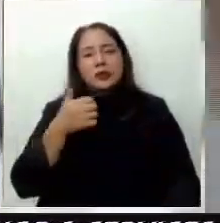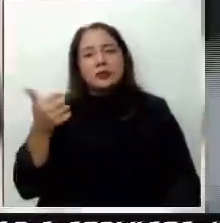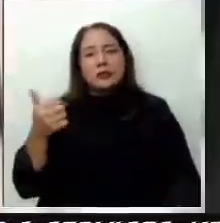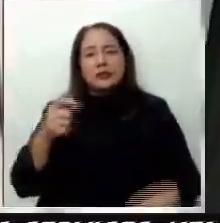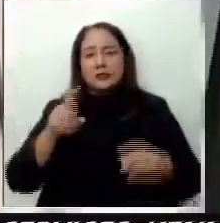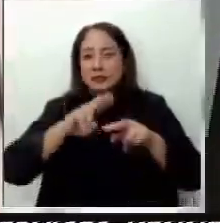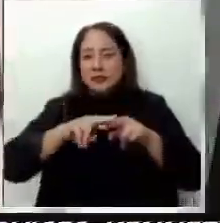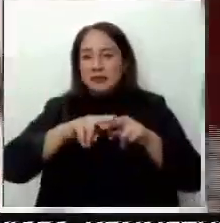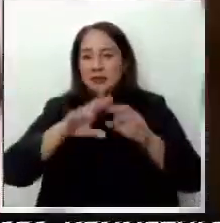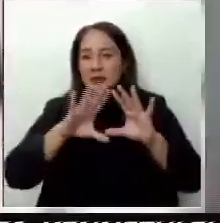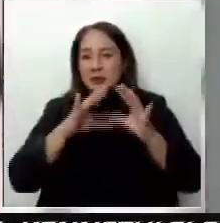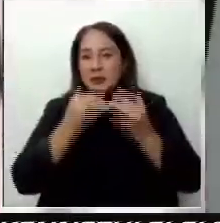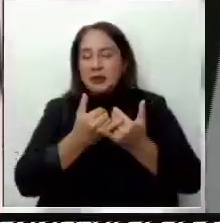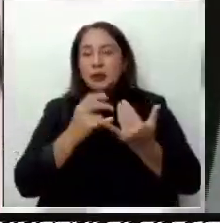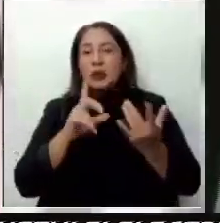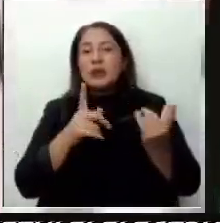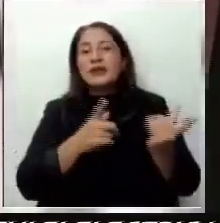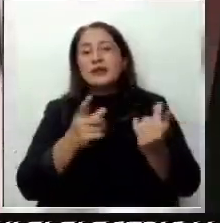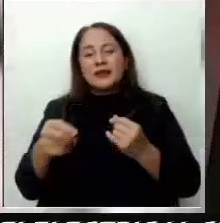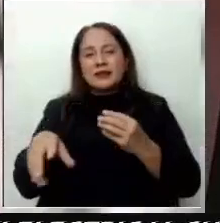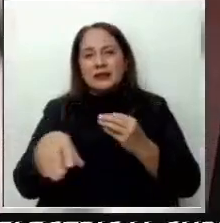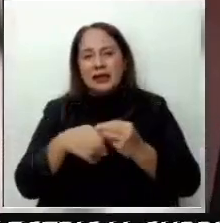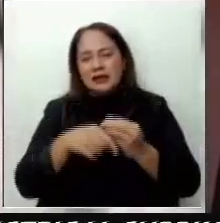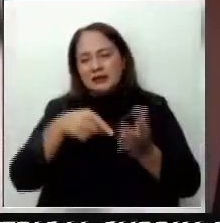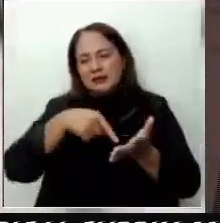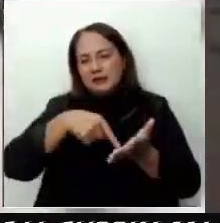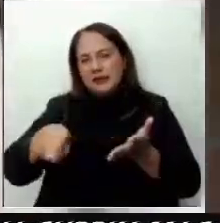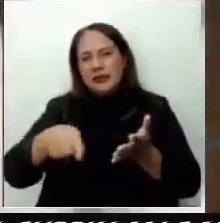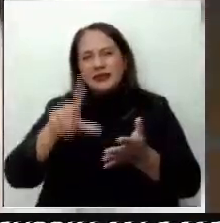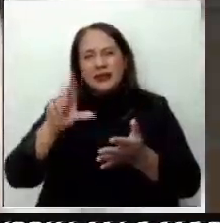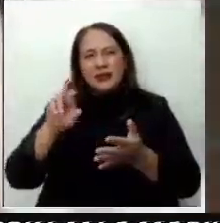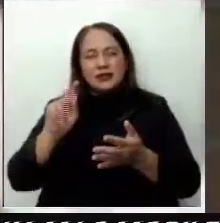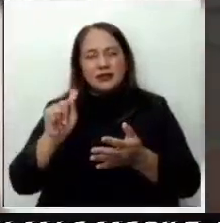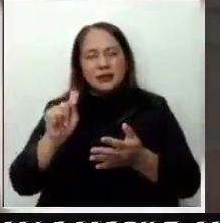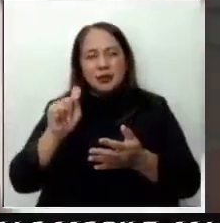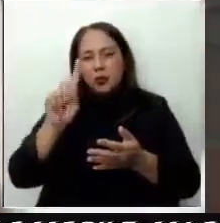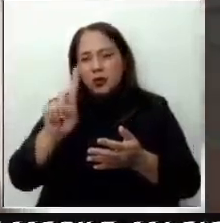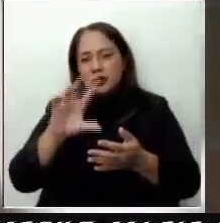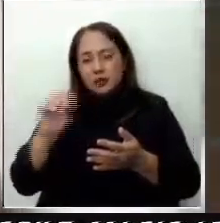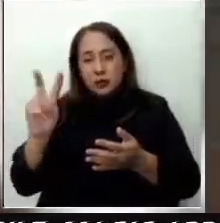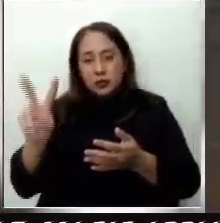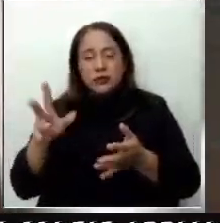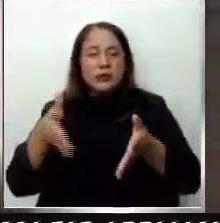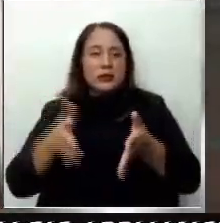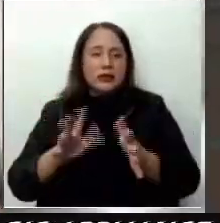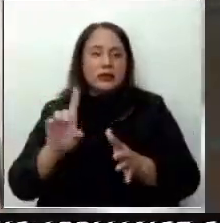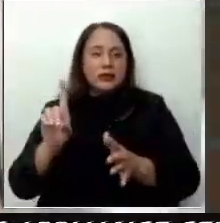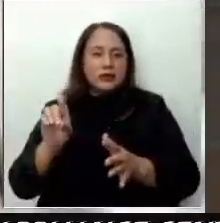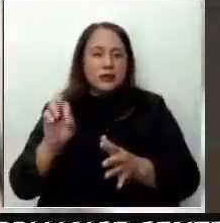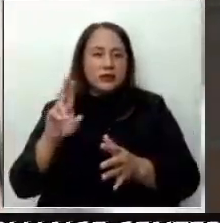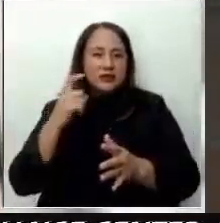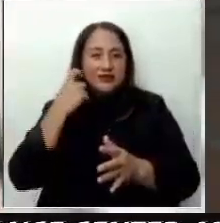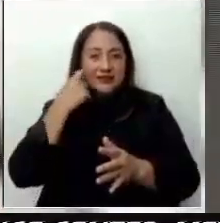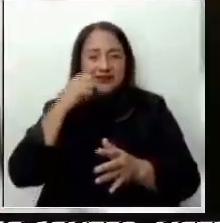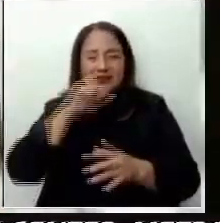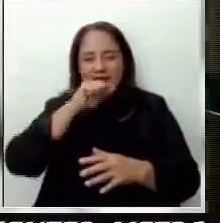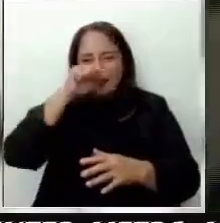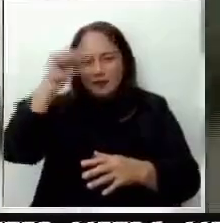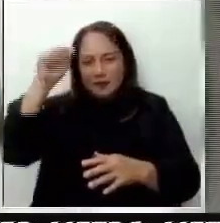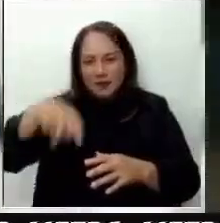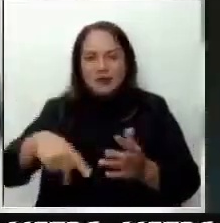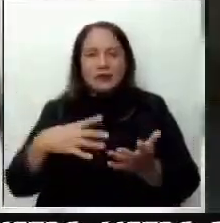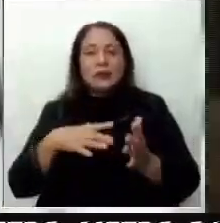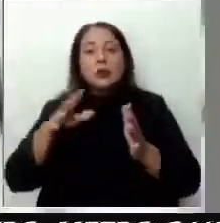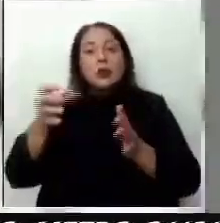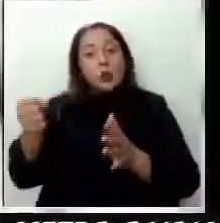may patutupad ang dagdag singil sa pasahe sa LRT 1 at 2 na pinayagan ng DOTR nitong Abril. Ipinagpaliban muna kasi yan